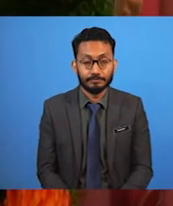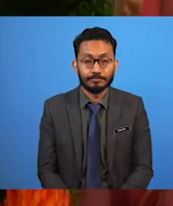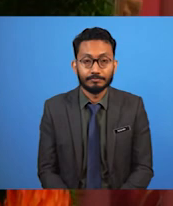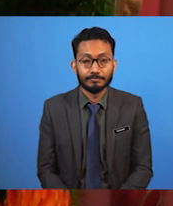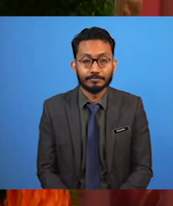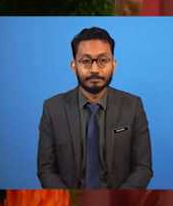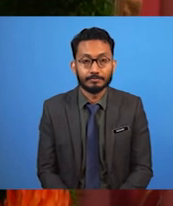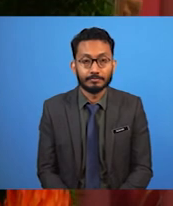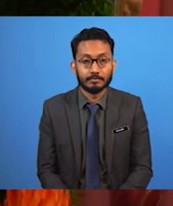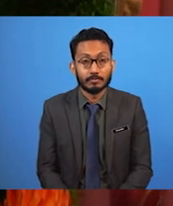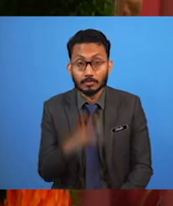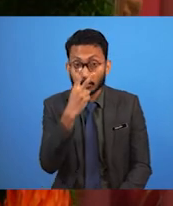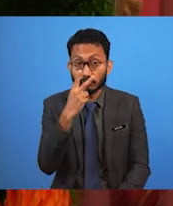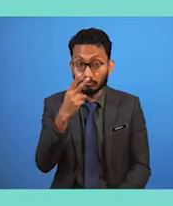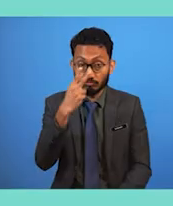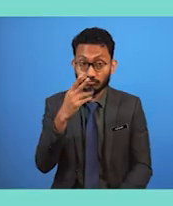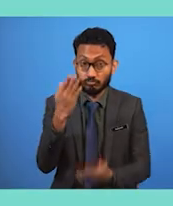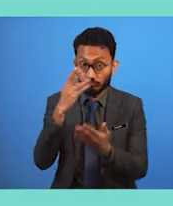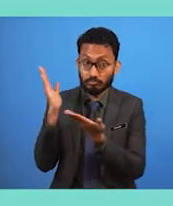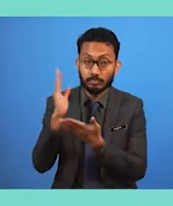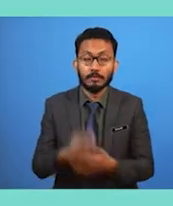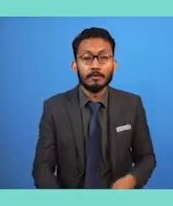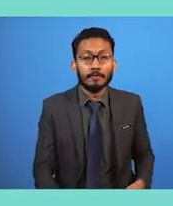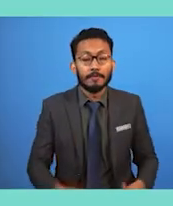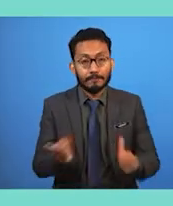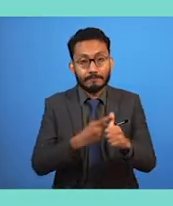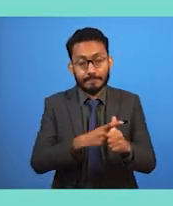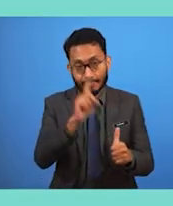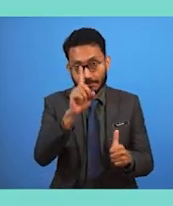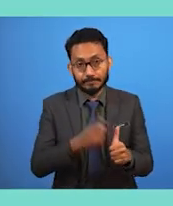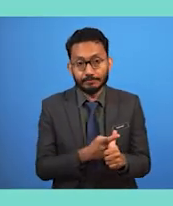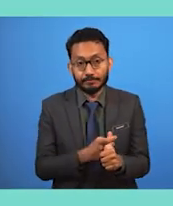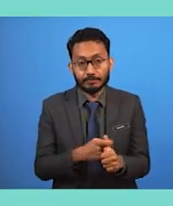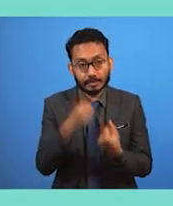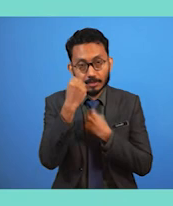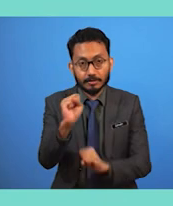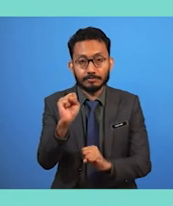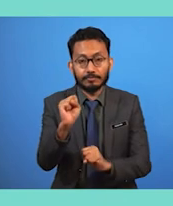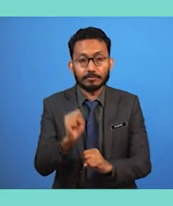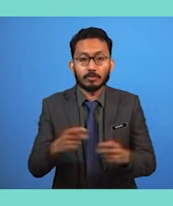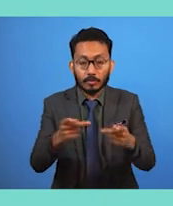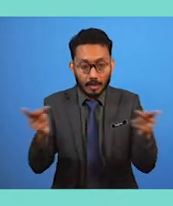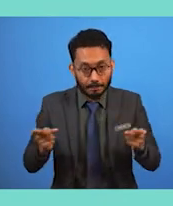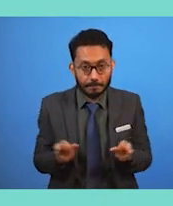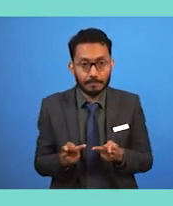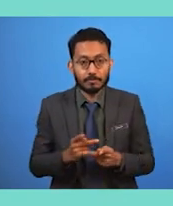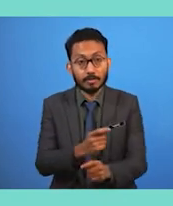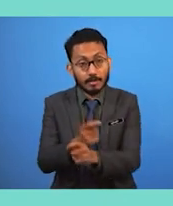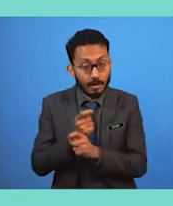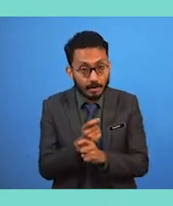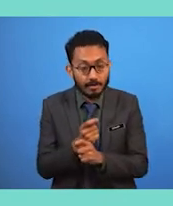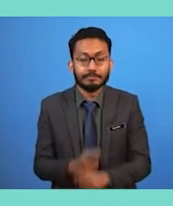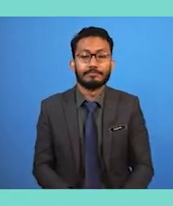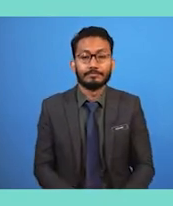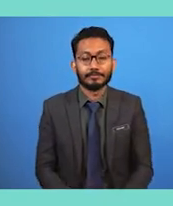Kita lihat sama-sama jawapannya. Pertama adalah penyediaan kolam ternakan. Kedua,